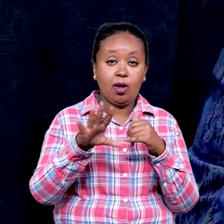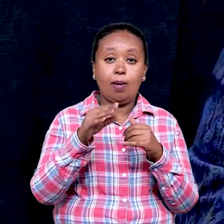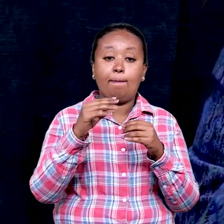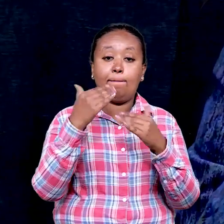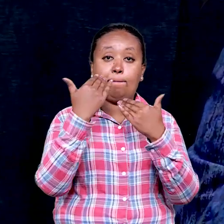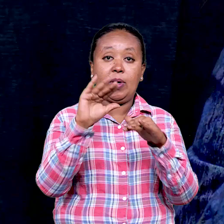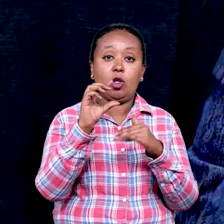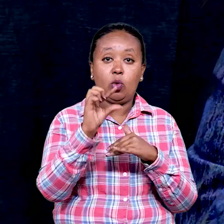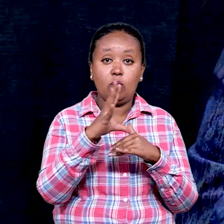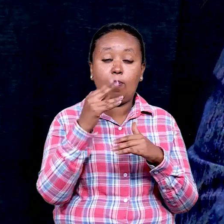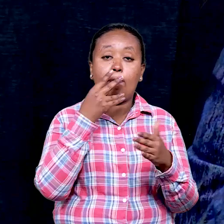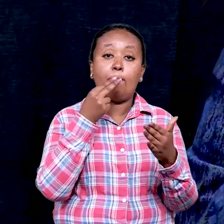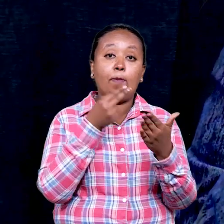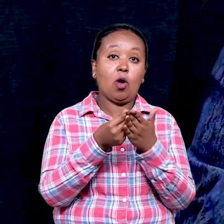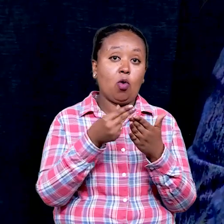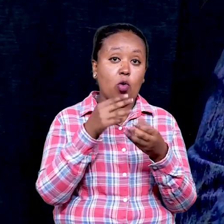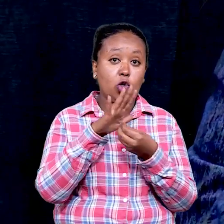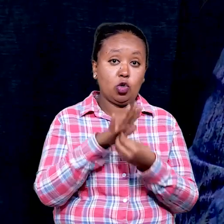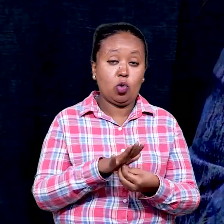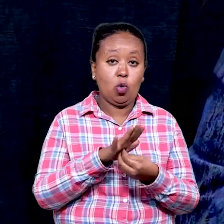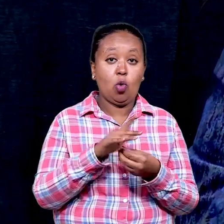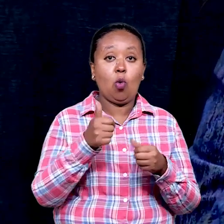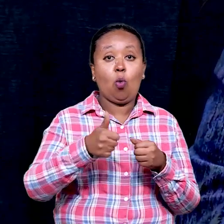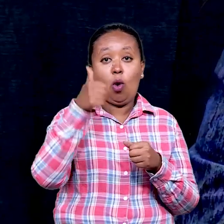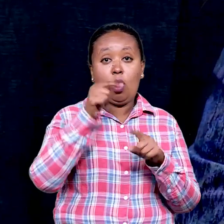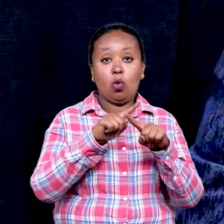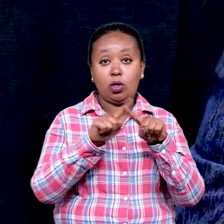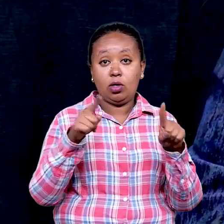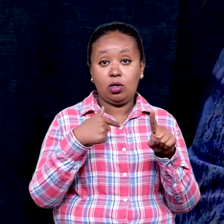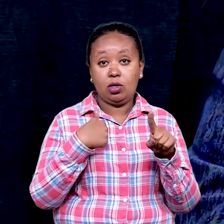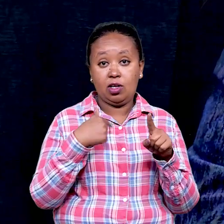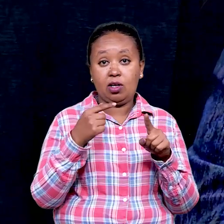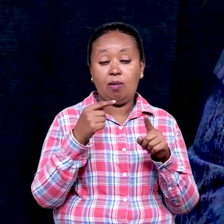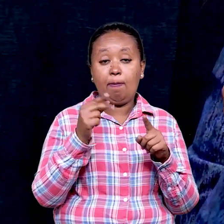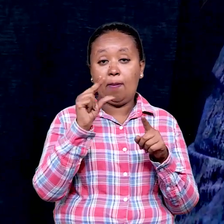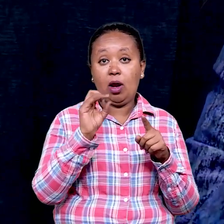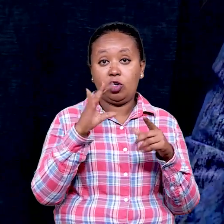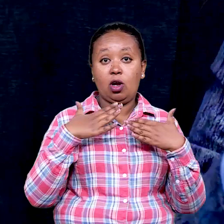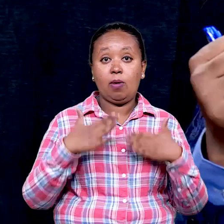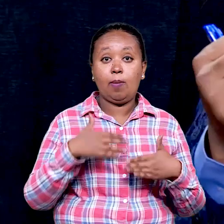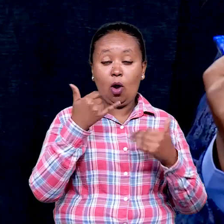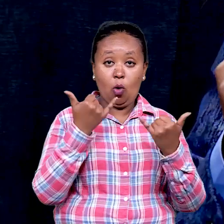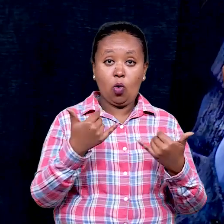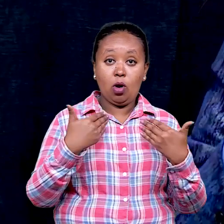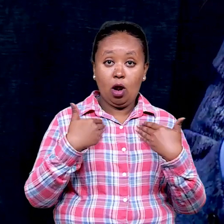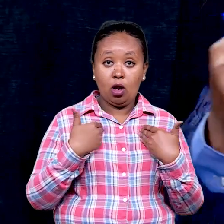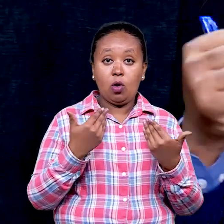እንጂ በጎ ተጽዕኖ ጥረቶች ነበሩ። ዋናውን ግን እኔ ስቴክሆልደር ብዬ የማስበው